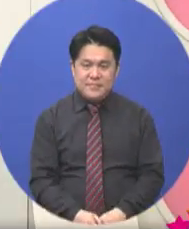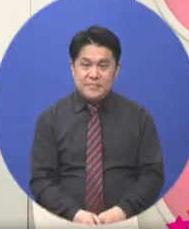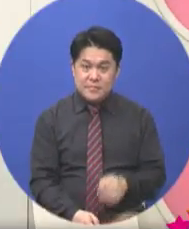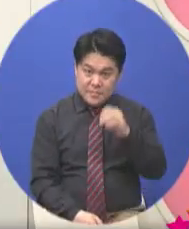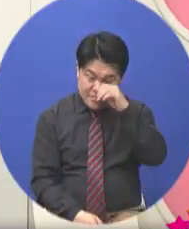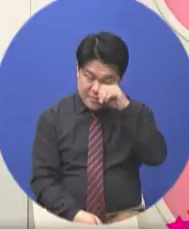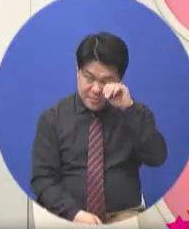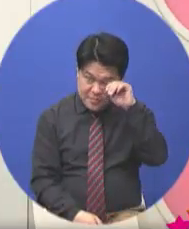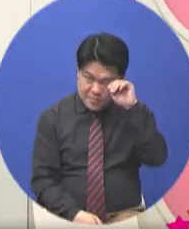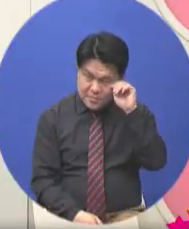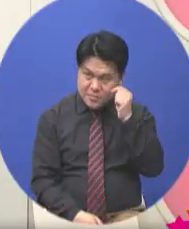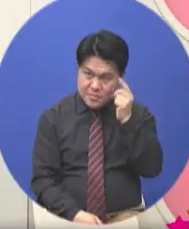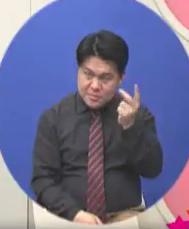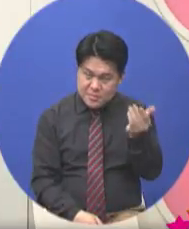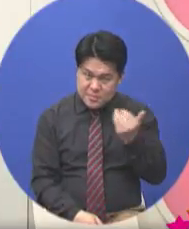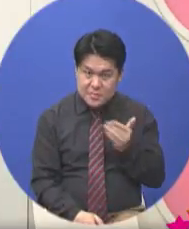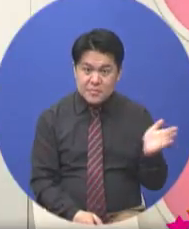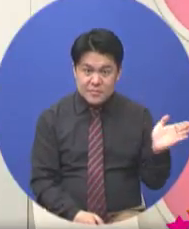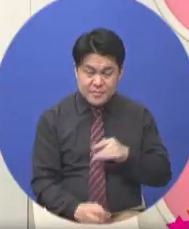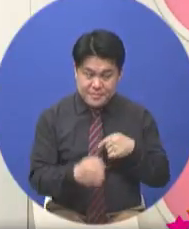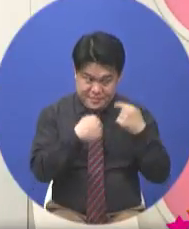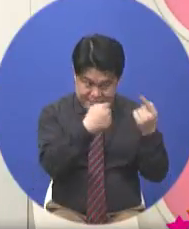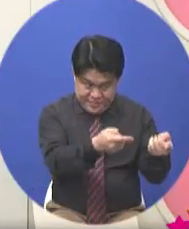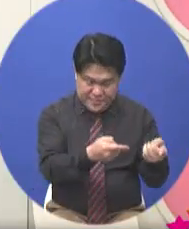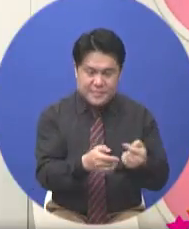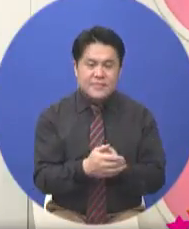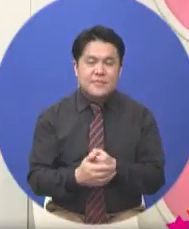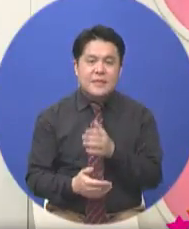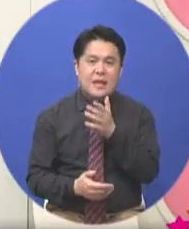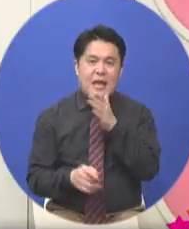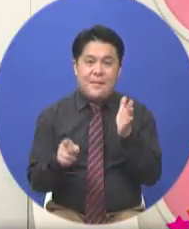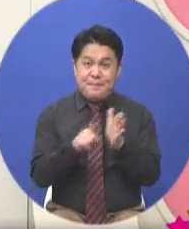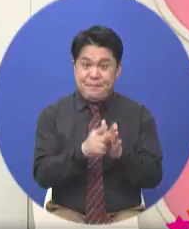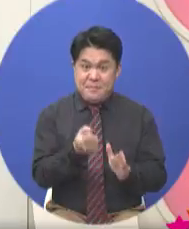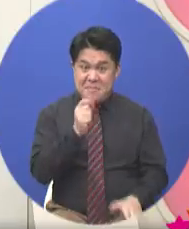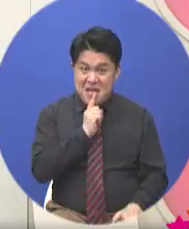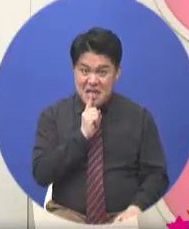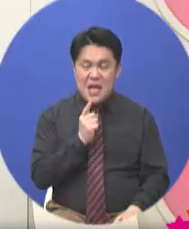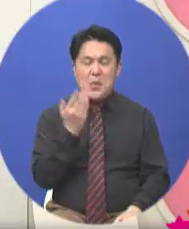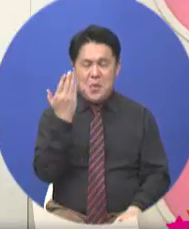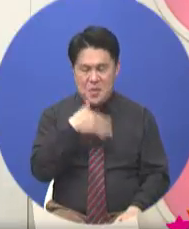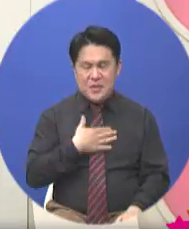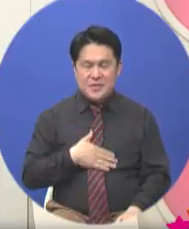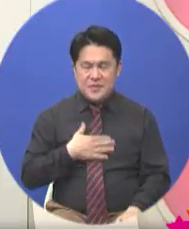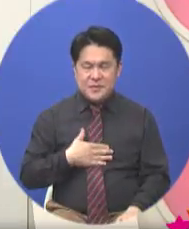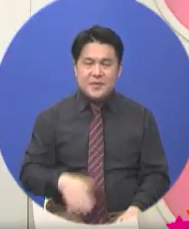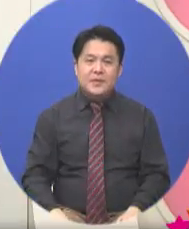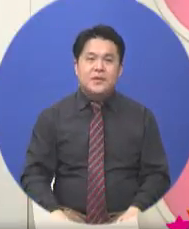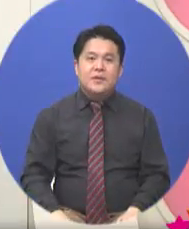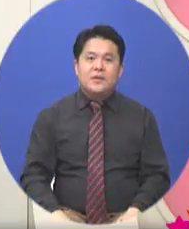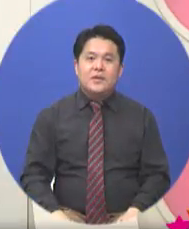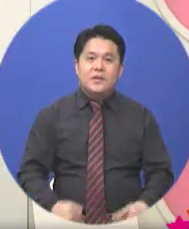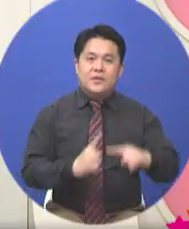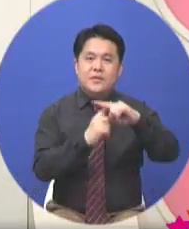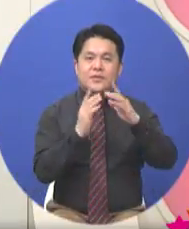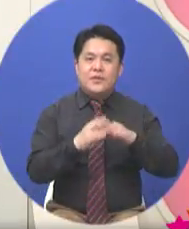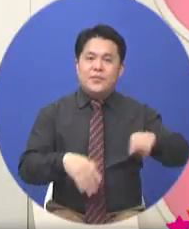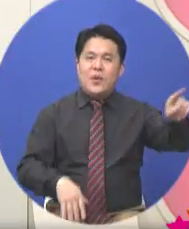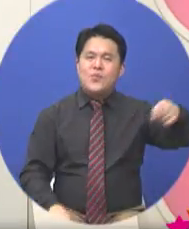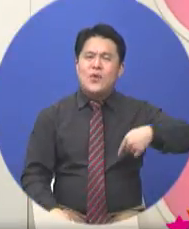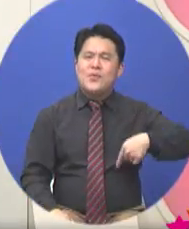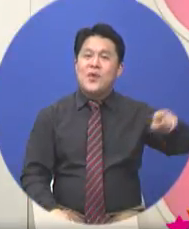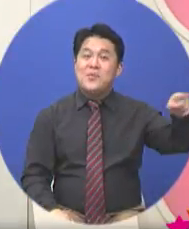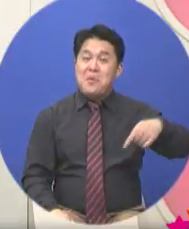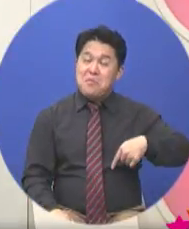예. 교회를 한 두 달 전부터 다니게 됐는데. 아, 믿음을 네. 가지시는구나. 예. 예, 예. 예. 교회 다니는 것이 참